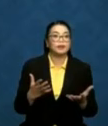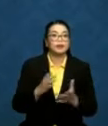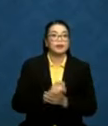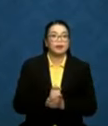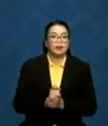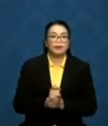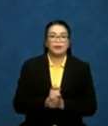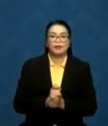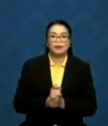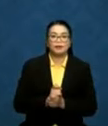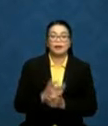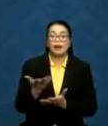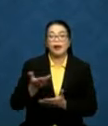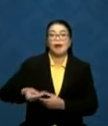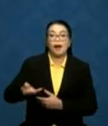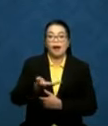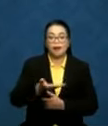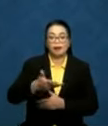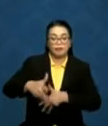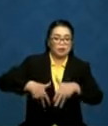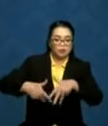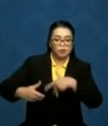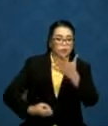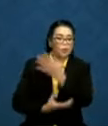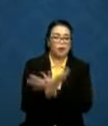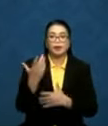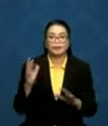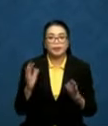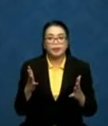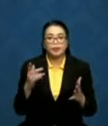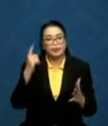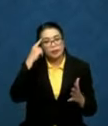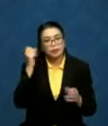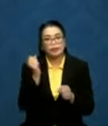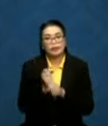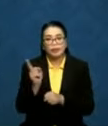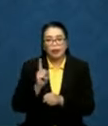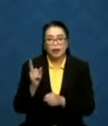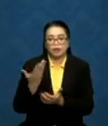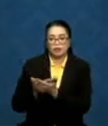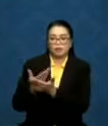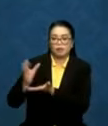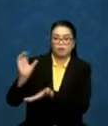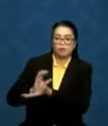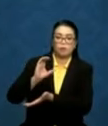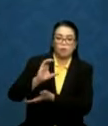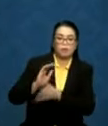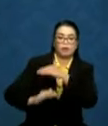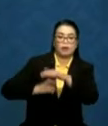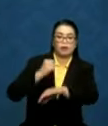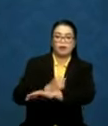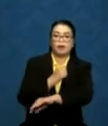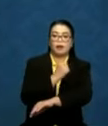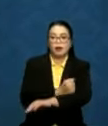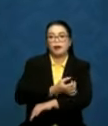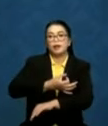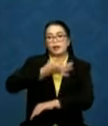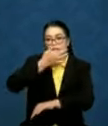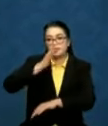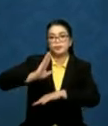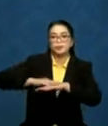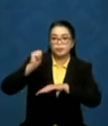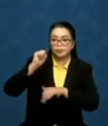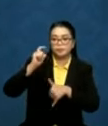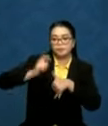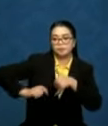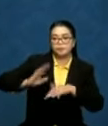เพื่อจะให้พี่น้องที่ที่ขาดโอกาสได้มีโอกาสได้พัฒนาฝีมือแรงงานพัฒนาฝี